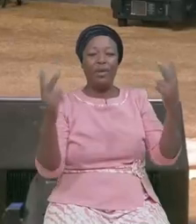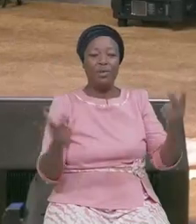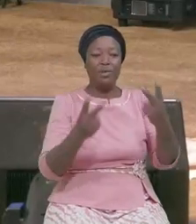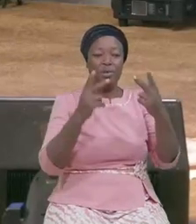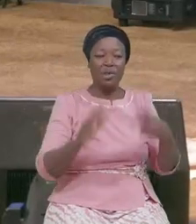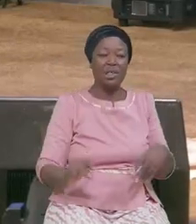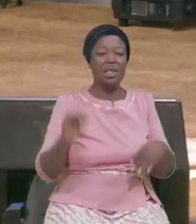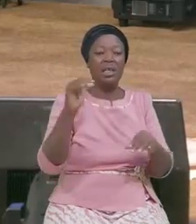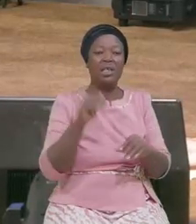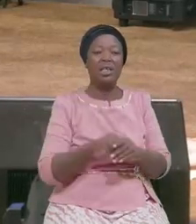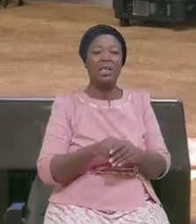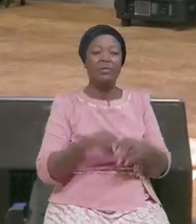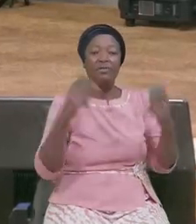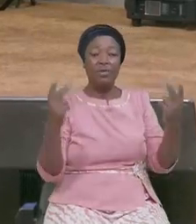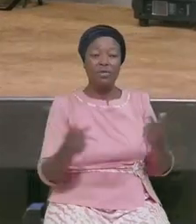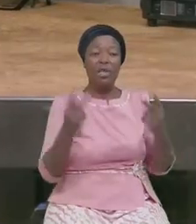te louer.